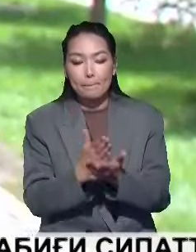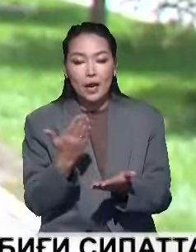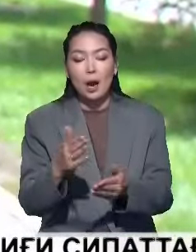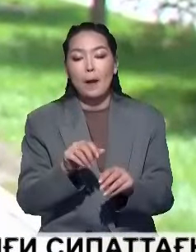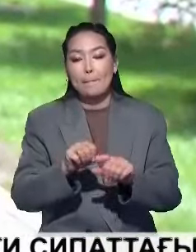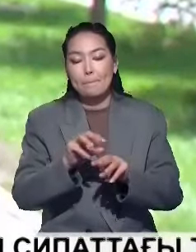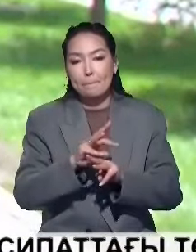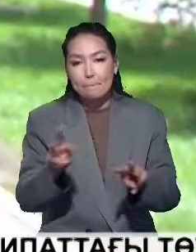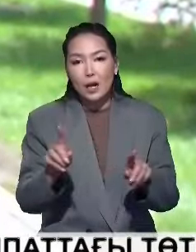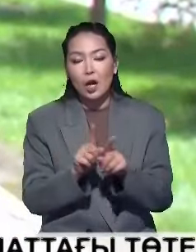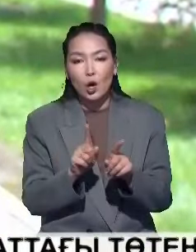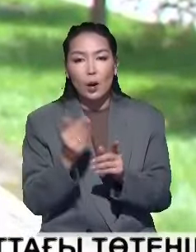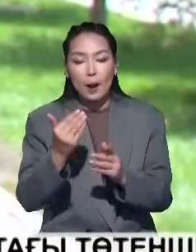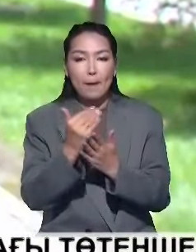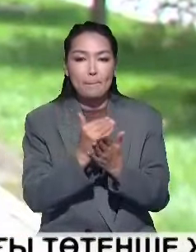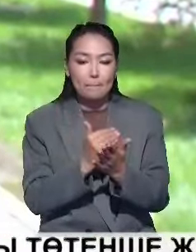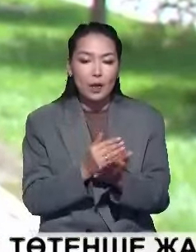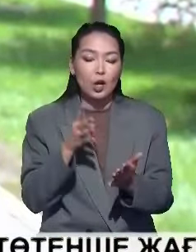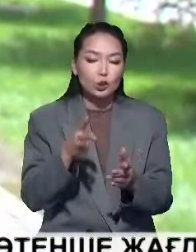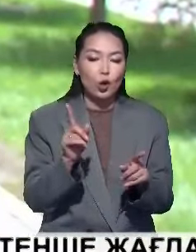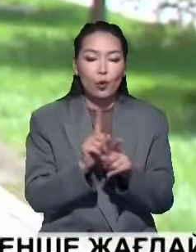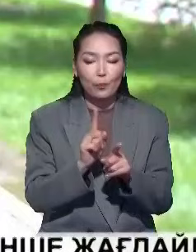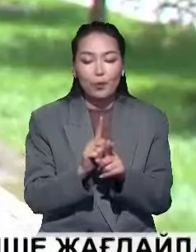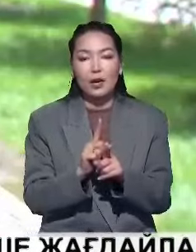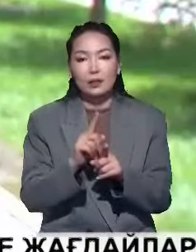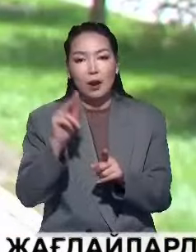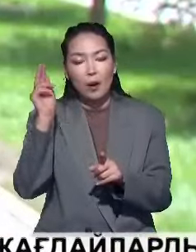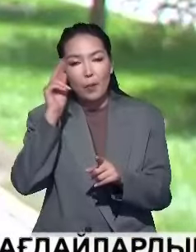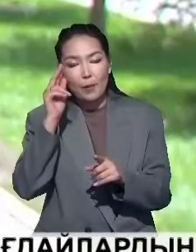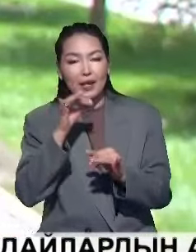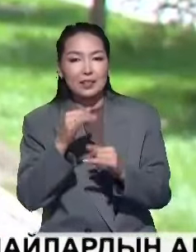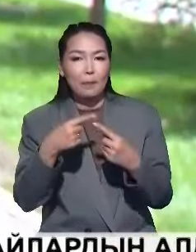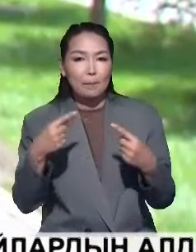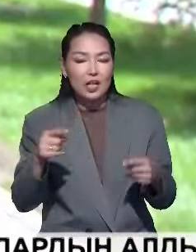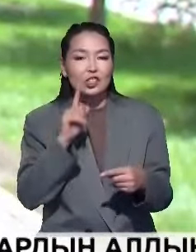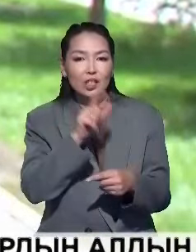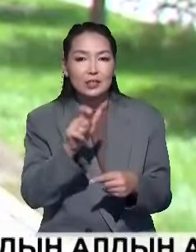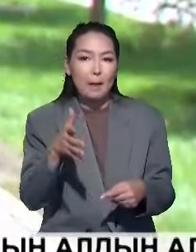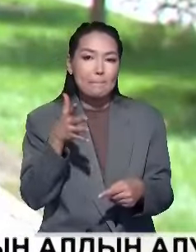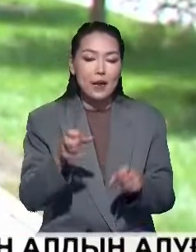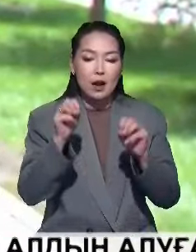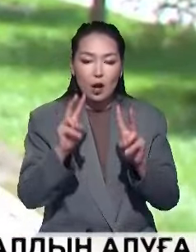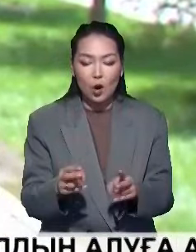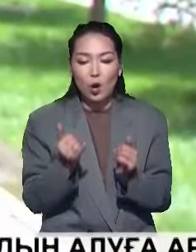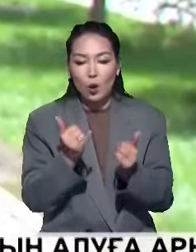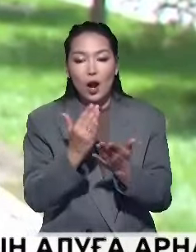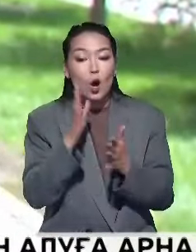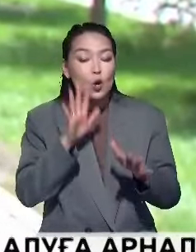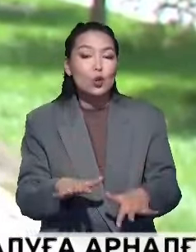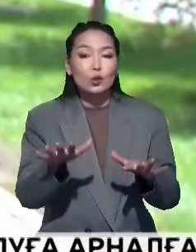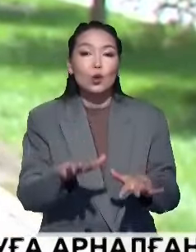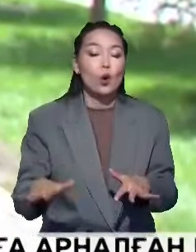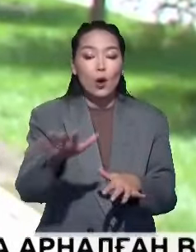министрлік серпін бағдарламасына 4000 тығыз қоныстанған және батыс өңірлерінің жастарына 5000 грантты арнап отыр. Сондай-ақ су тасқыны болған